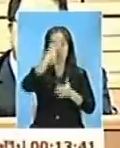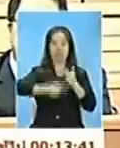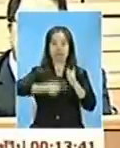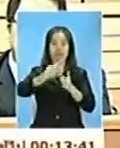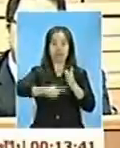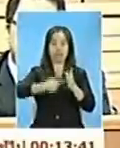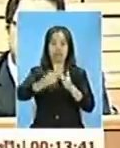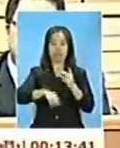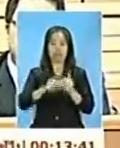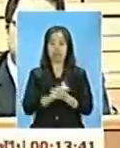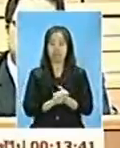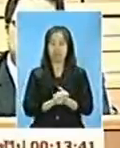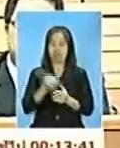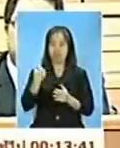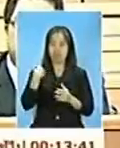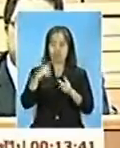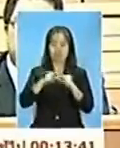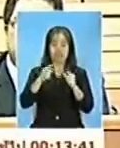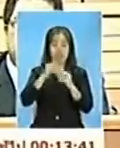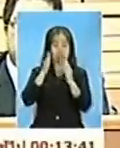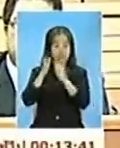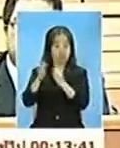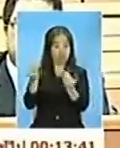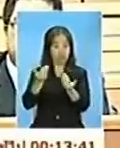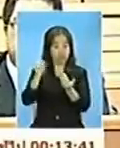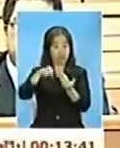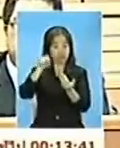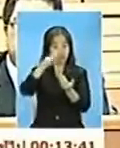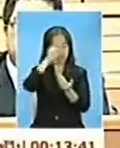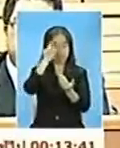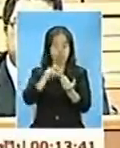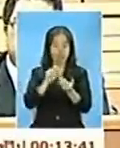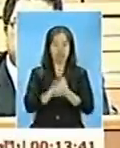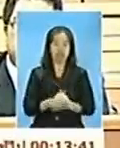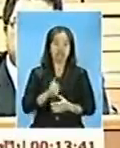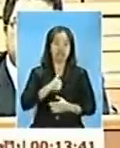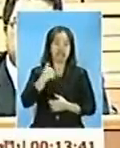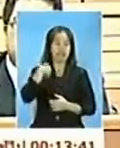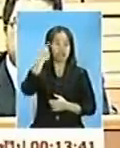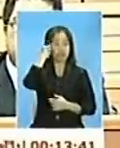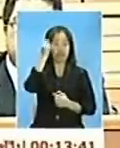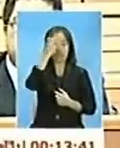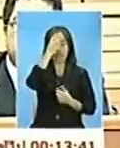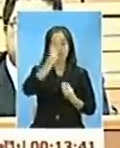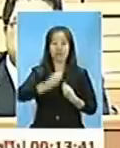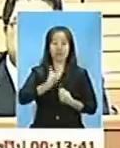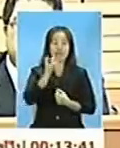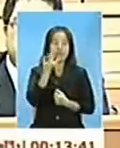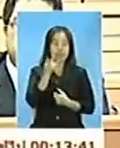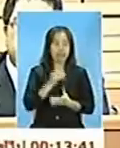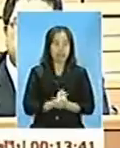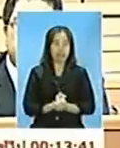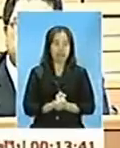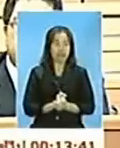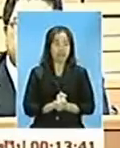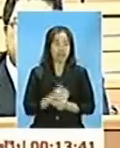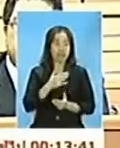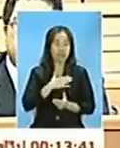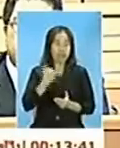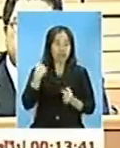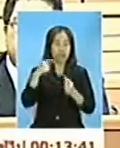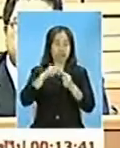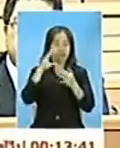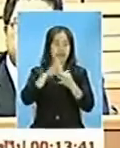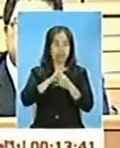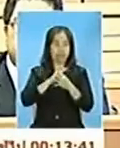ไหนไม่รู้เรื่องลูกชายแกหรือเปล่าก็ผมไม่รู้เลยนะว่าแกโกรธผมเรื่องอะไรก็ผมพูดเรื่องความมั่น